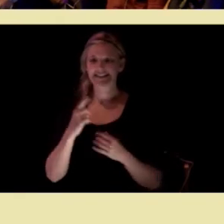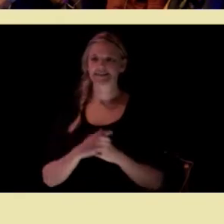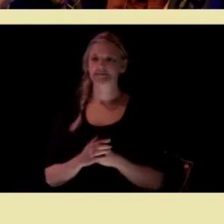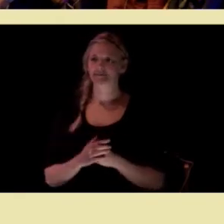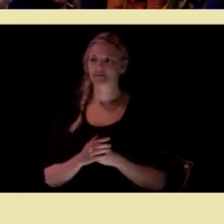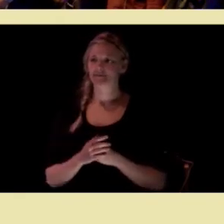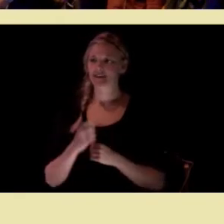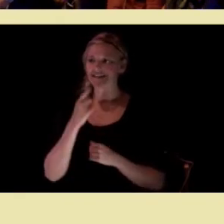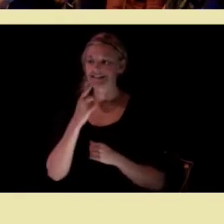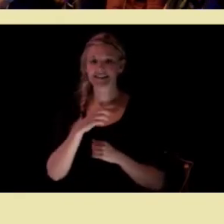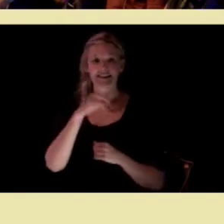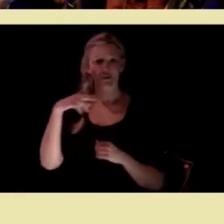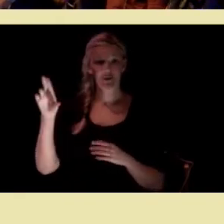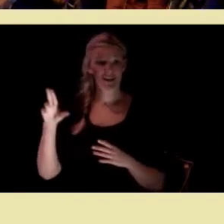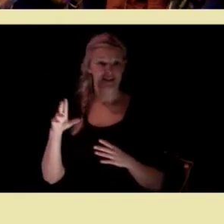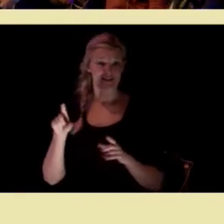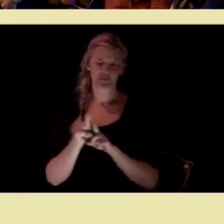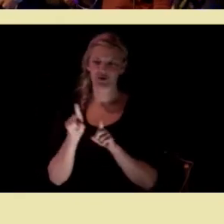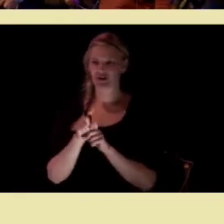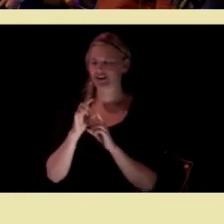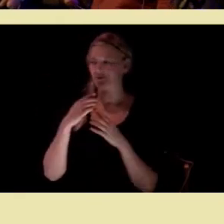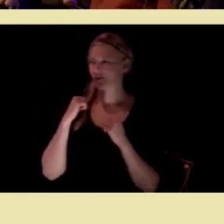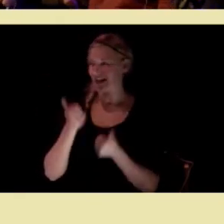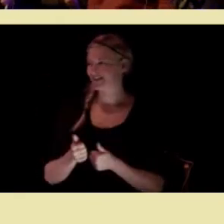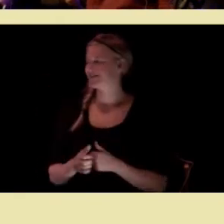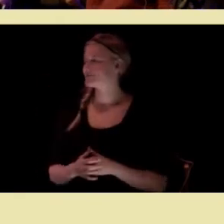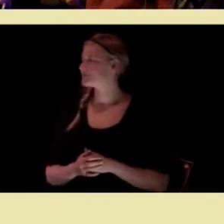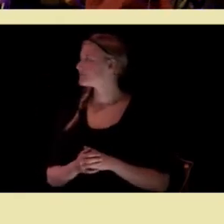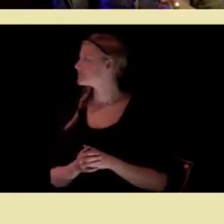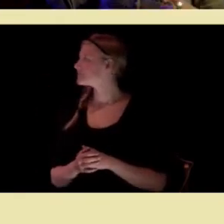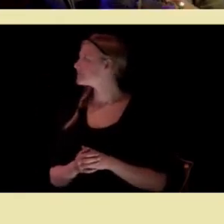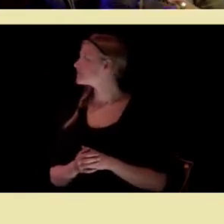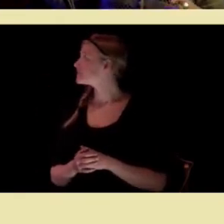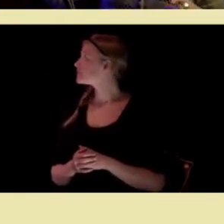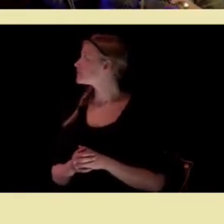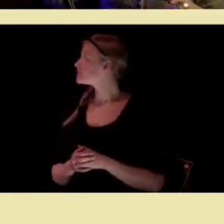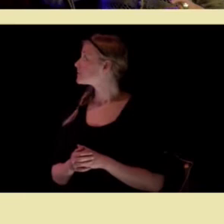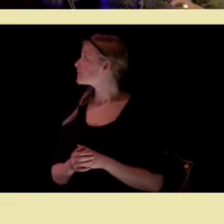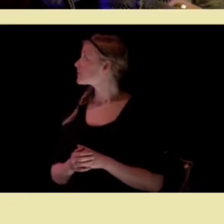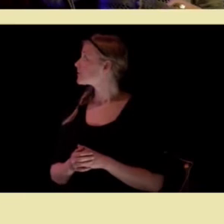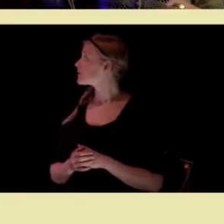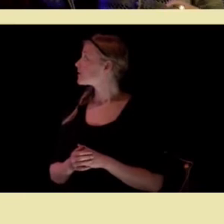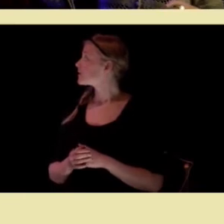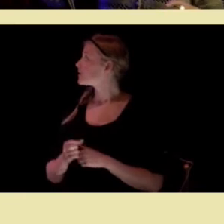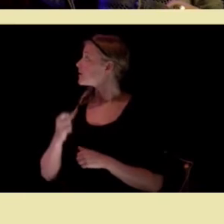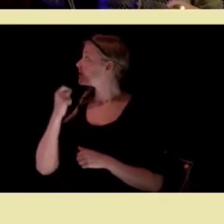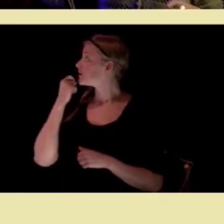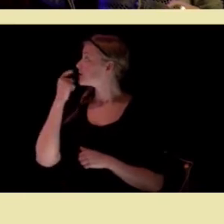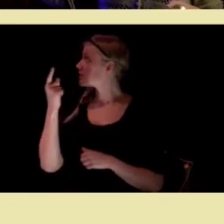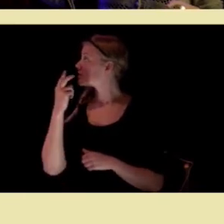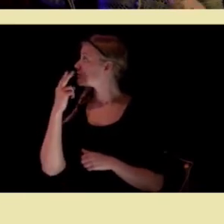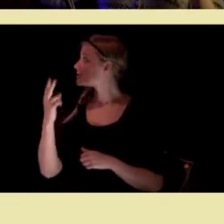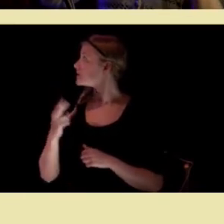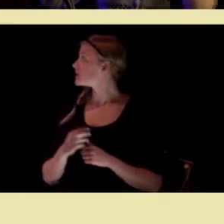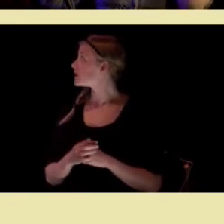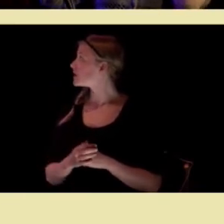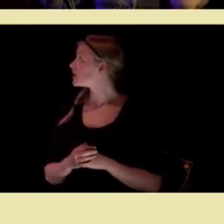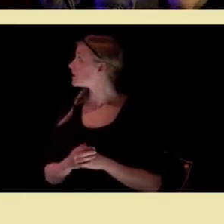jeg sier dette rundt I Norge, så det går fint. Og da skal vi straks få lysarkene av. Vi skal bare se...